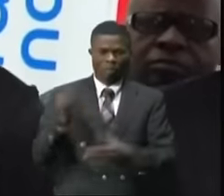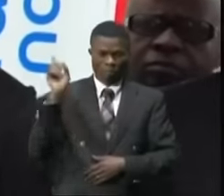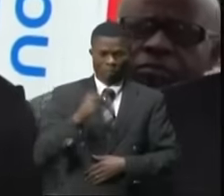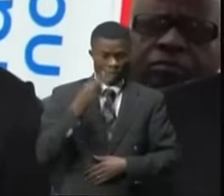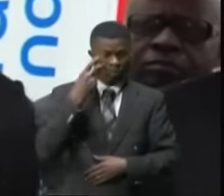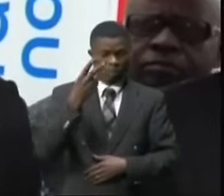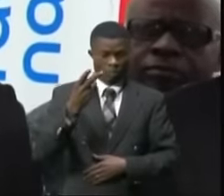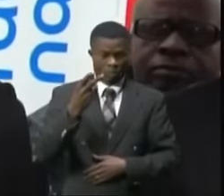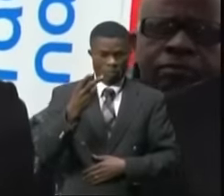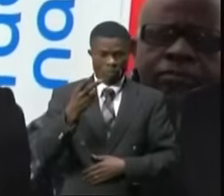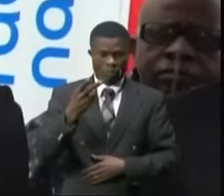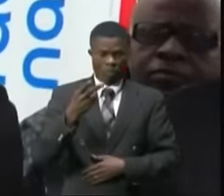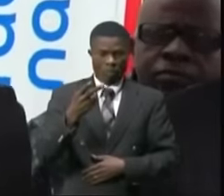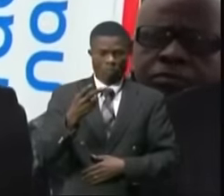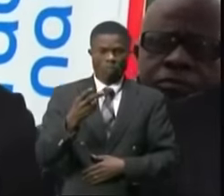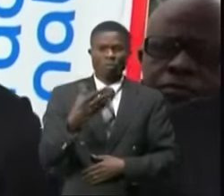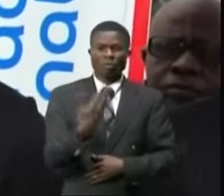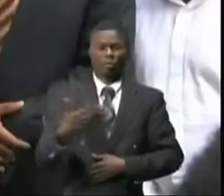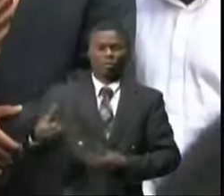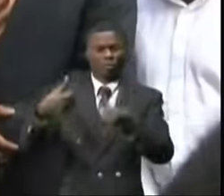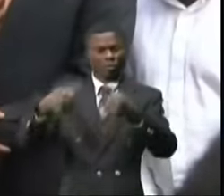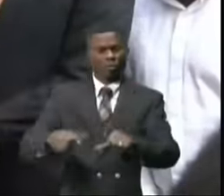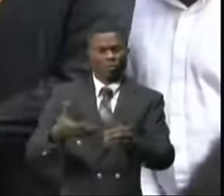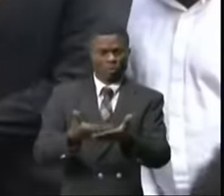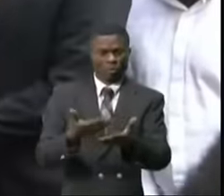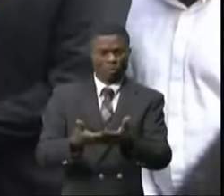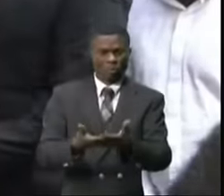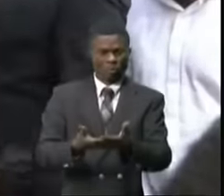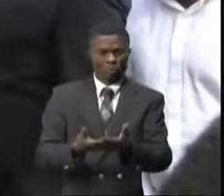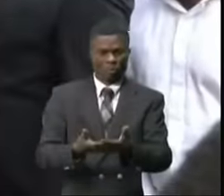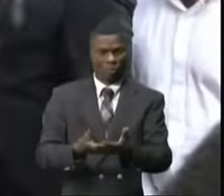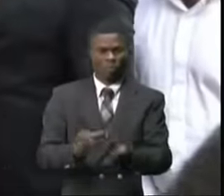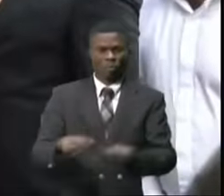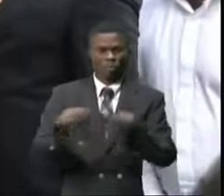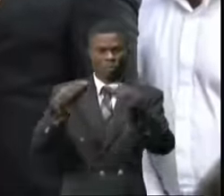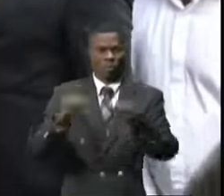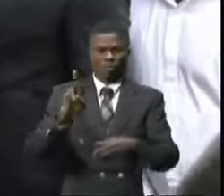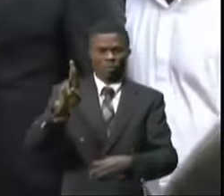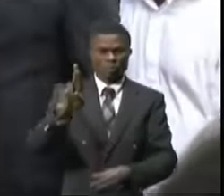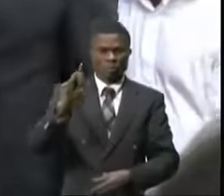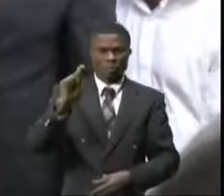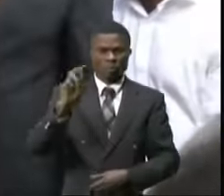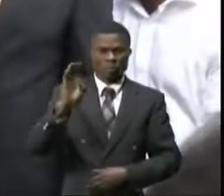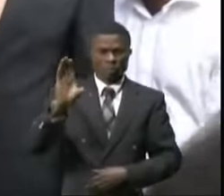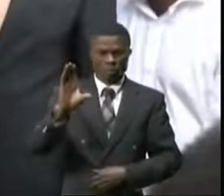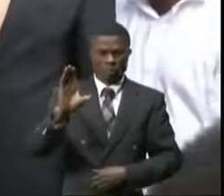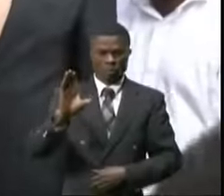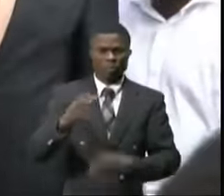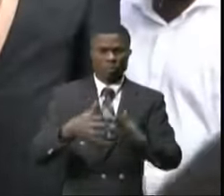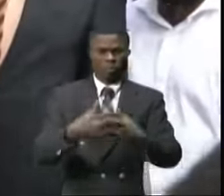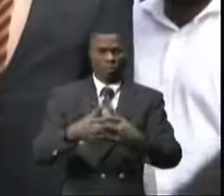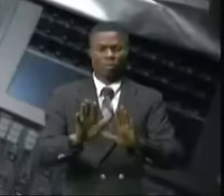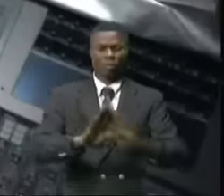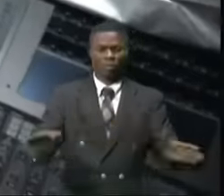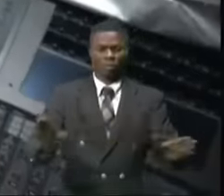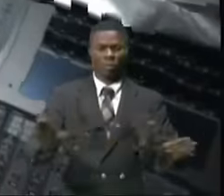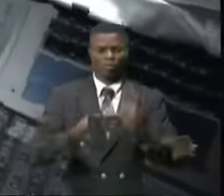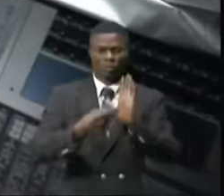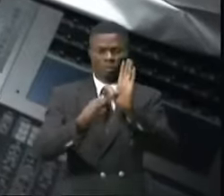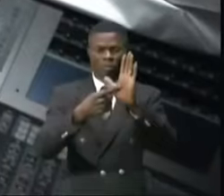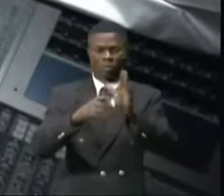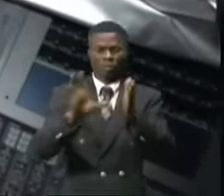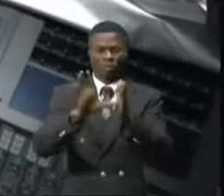voir pratiquement les derniers qui nous restaient parce qu'il était question de doter à la télévision nationale les capacités notamment de faire de grosses